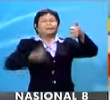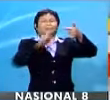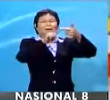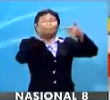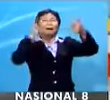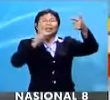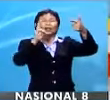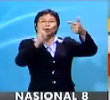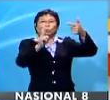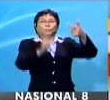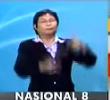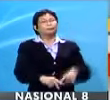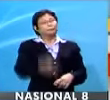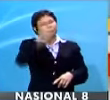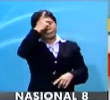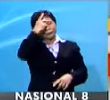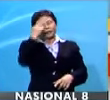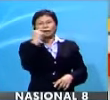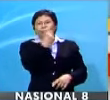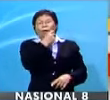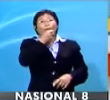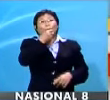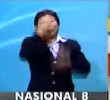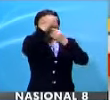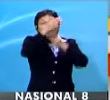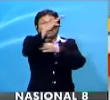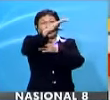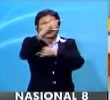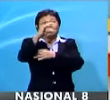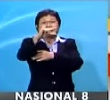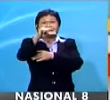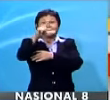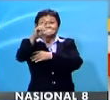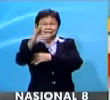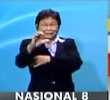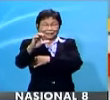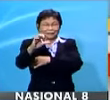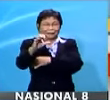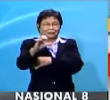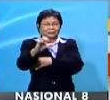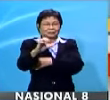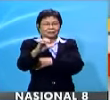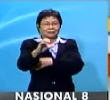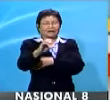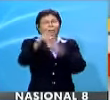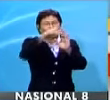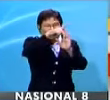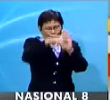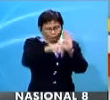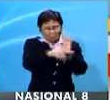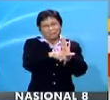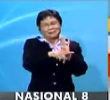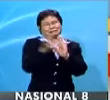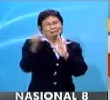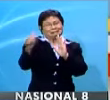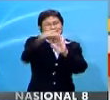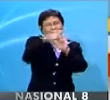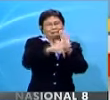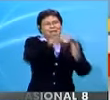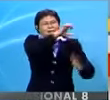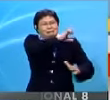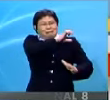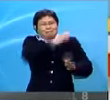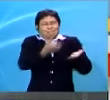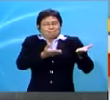Cina Datuk Seri Najib mengumkan Syarikat berkaitan kerajaan glcara polisin akan membenarkan